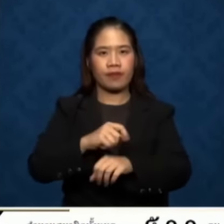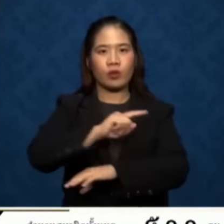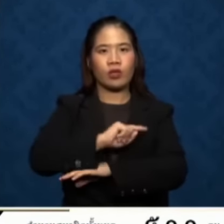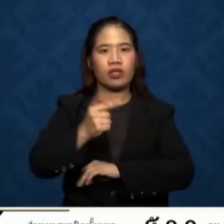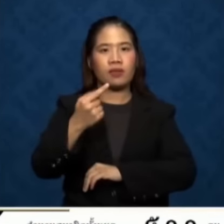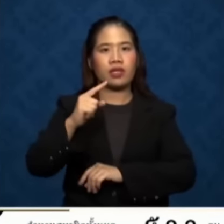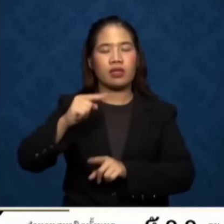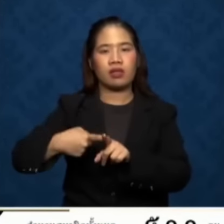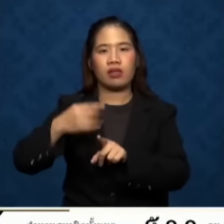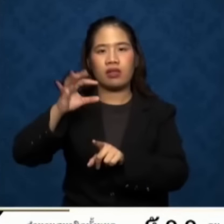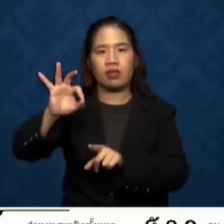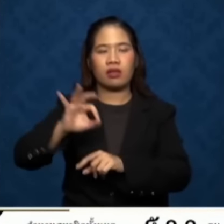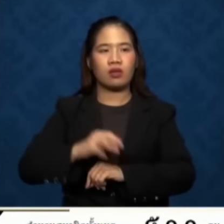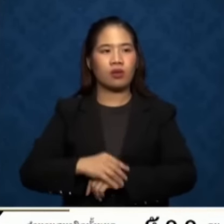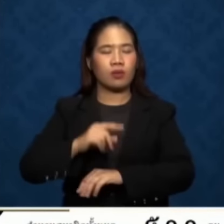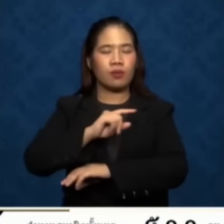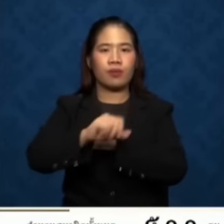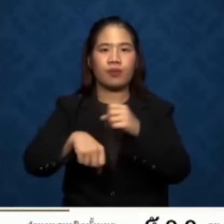11กันยา